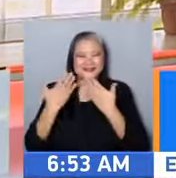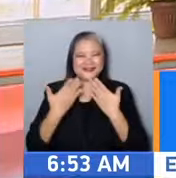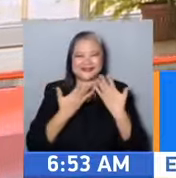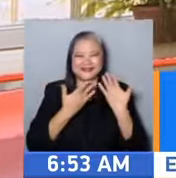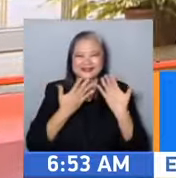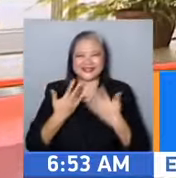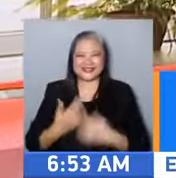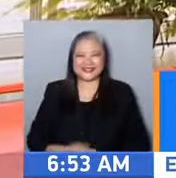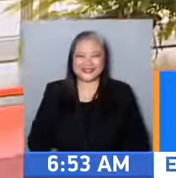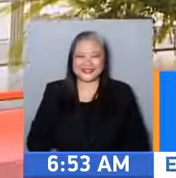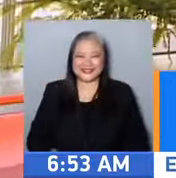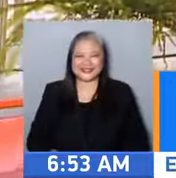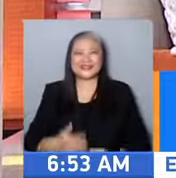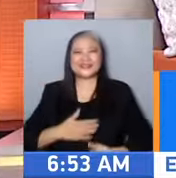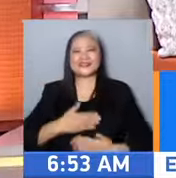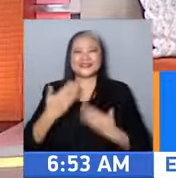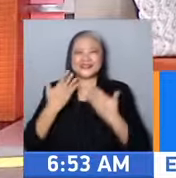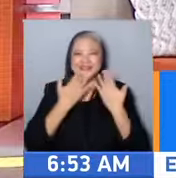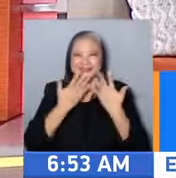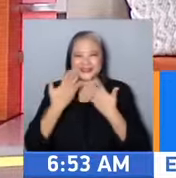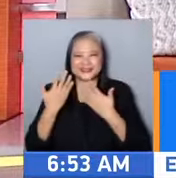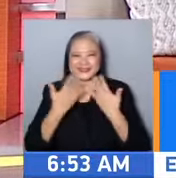Happy birthday!